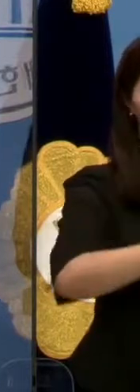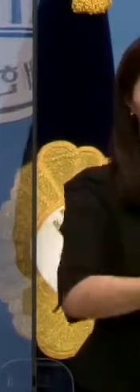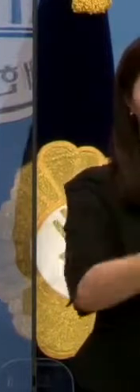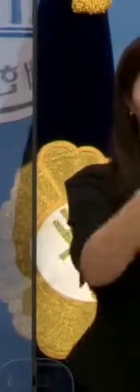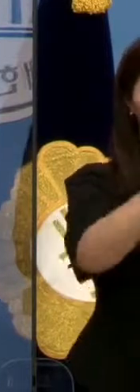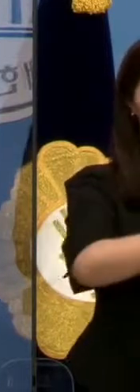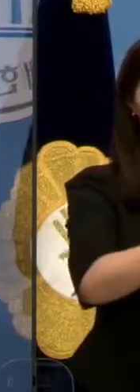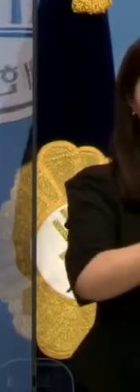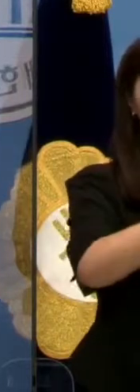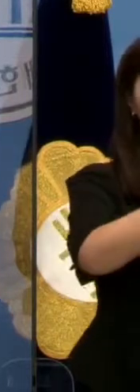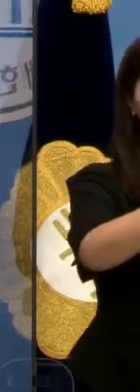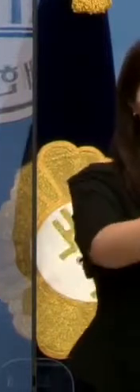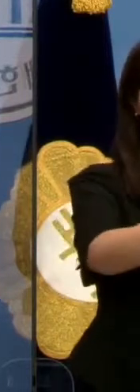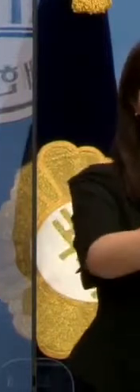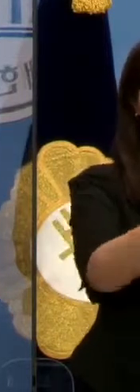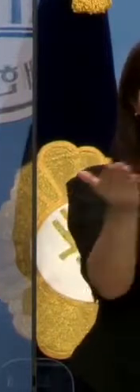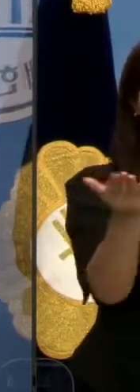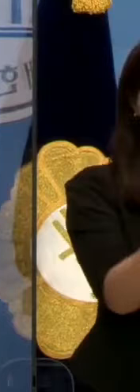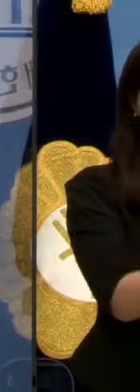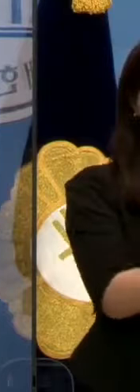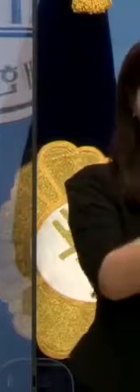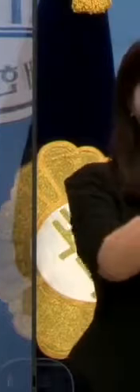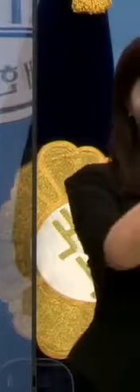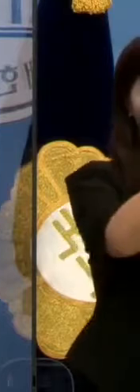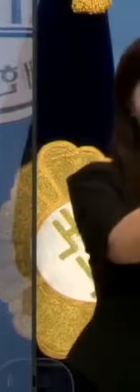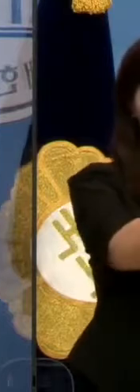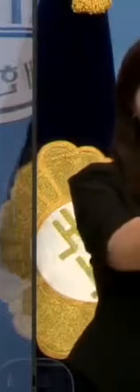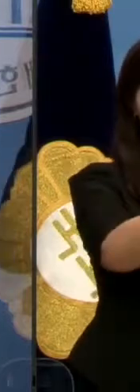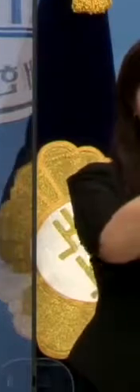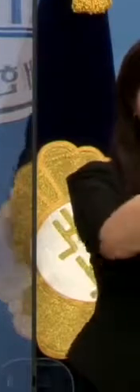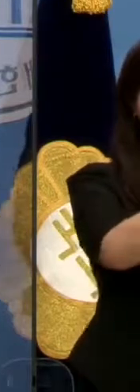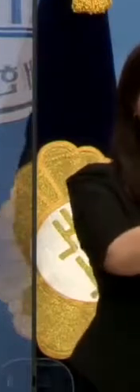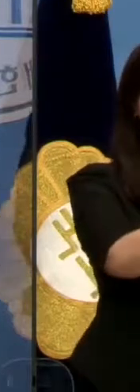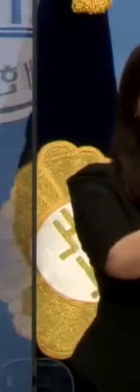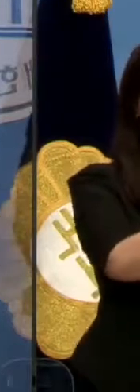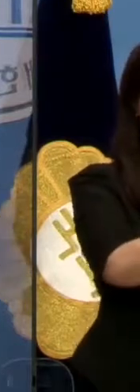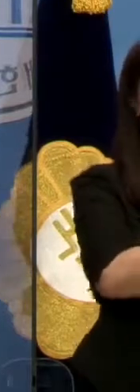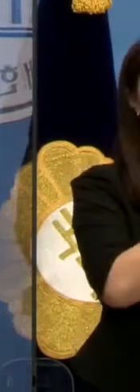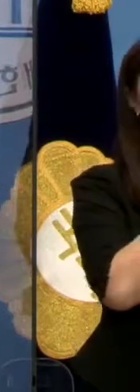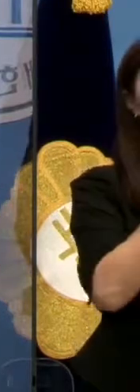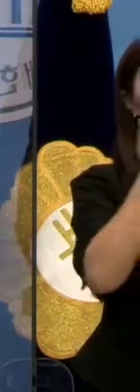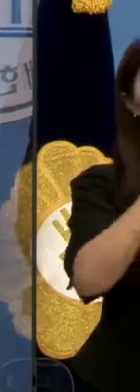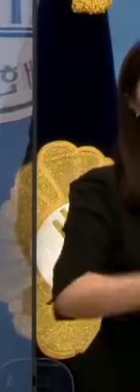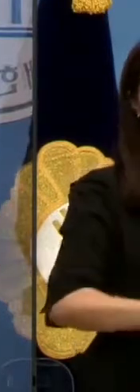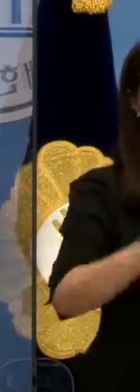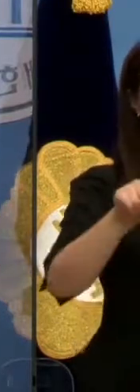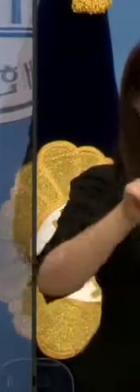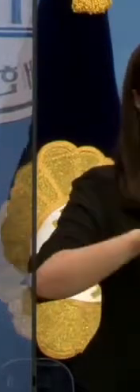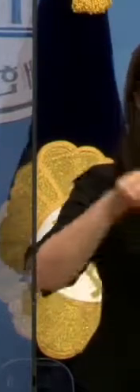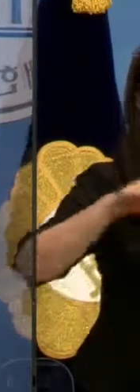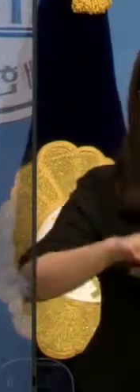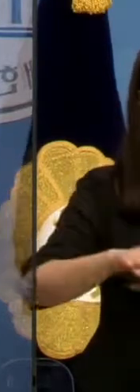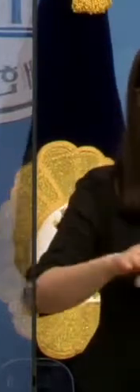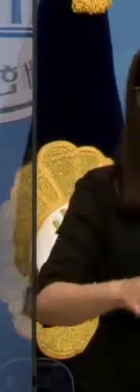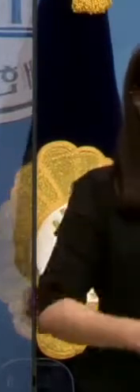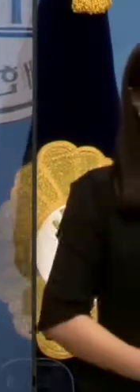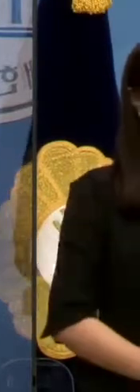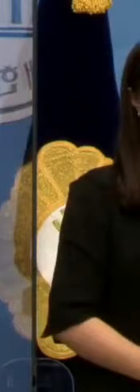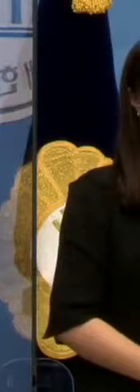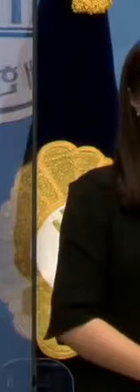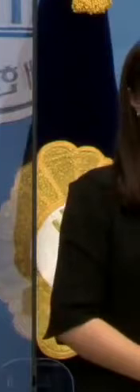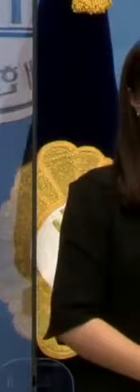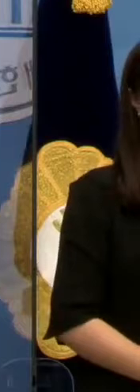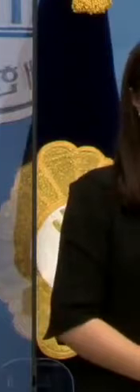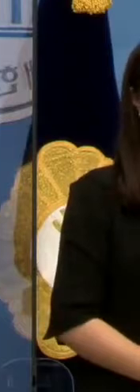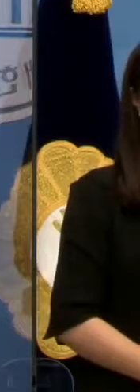적정 주거 기준을 설정 공고할 수 있도록 규정했지만 거기에 멈춰 있습니다. 적정